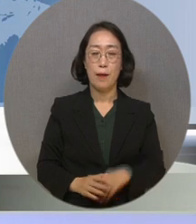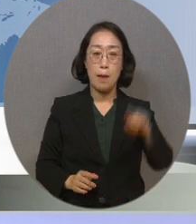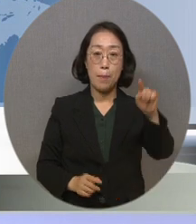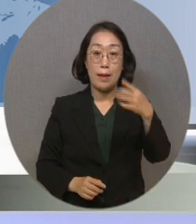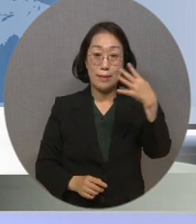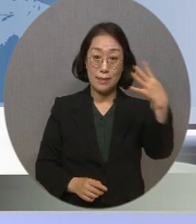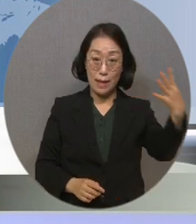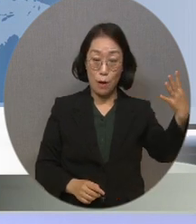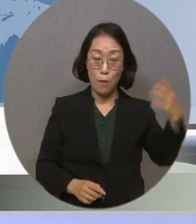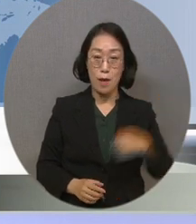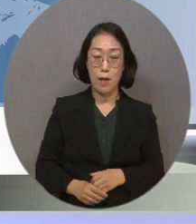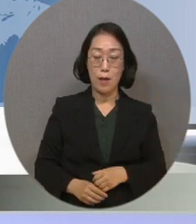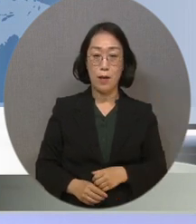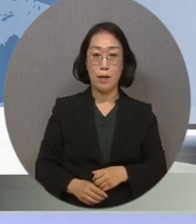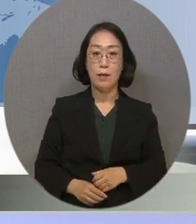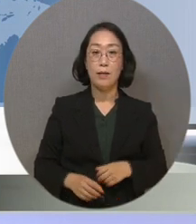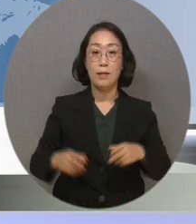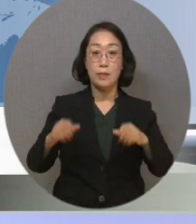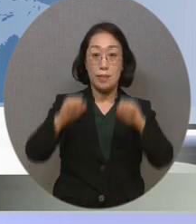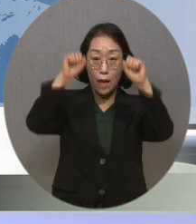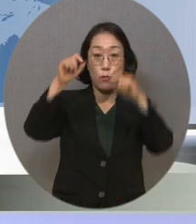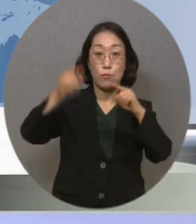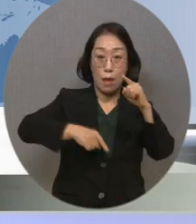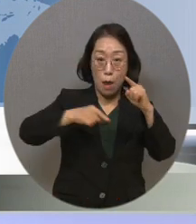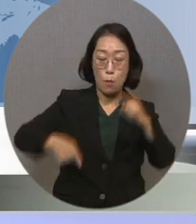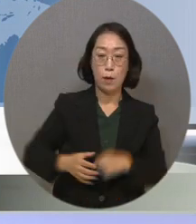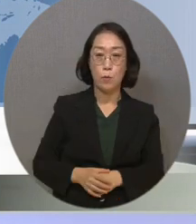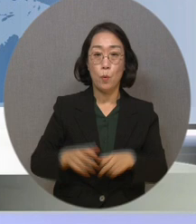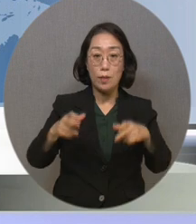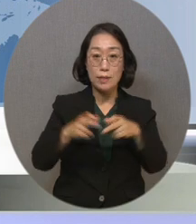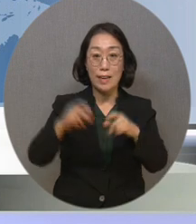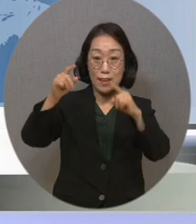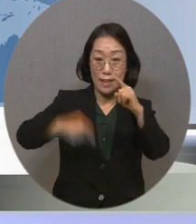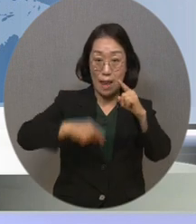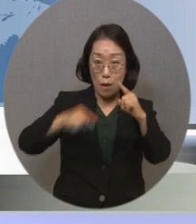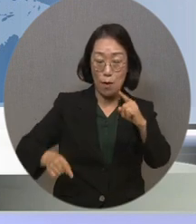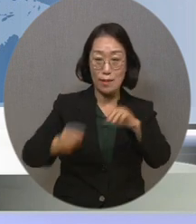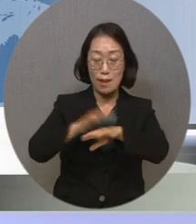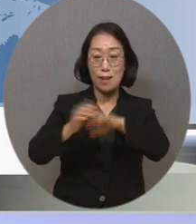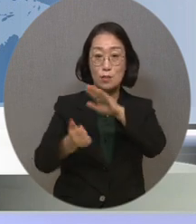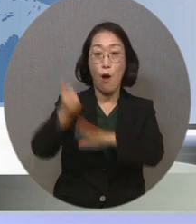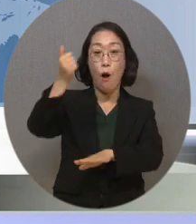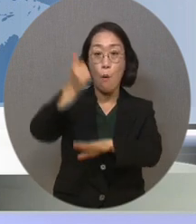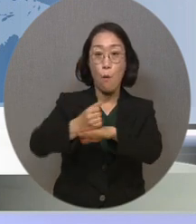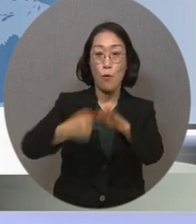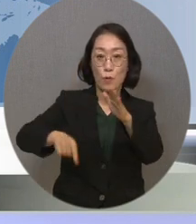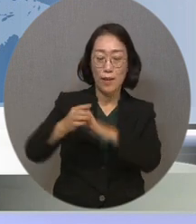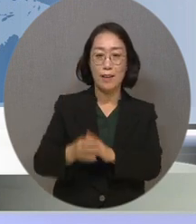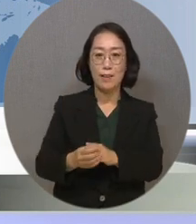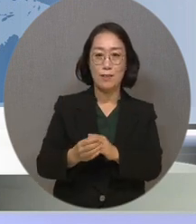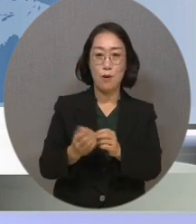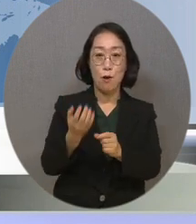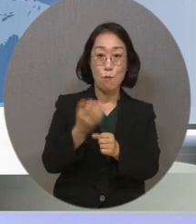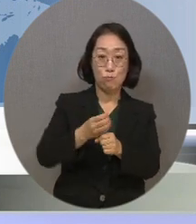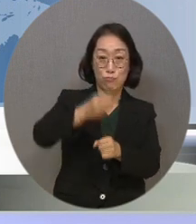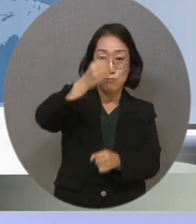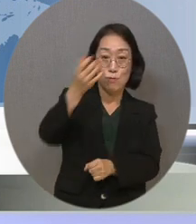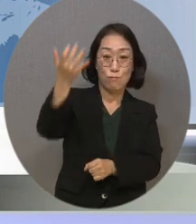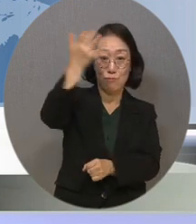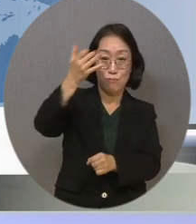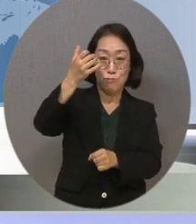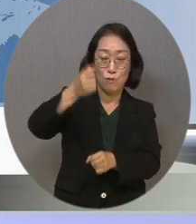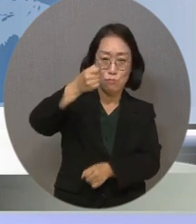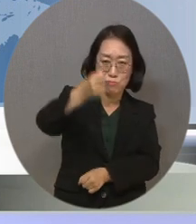제104회 전국체전과 제43회 전국장애인체전의 성공적인 개최를 기원하는 성화체화식이